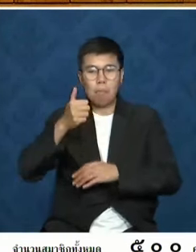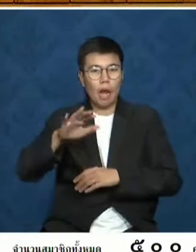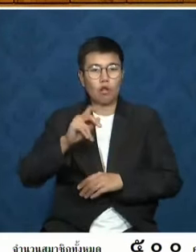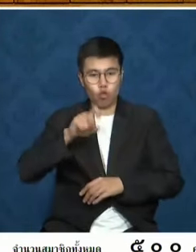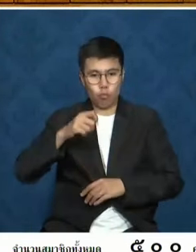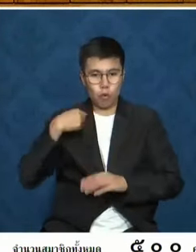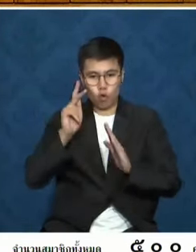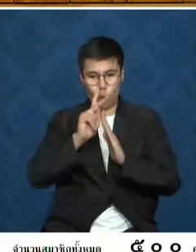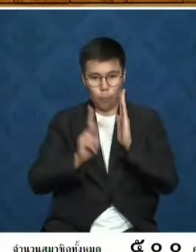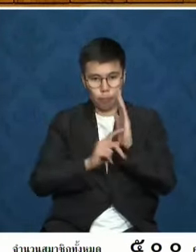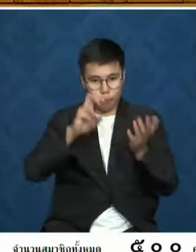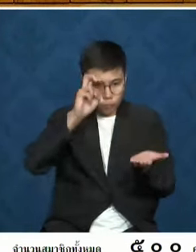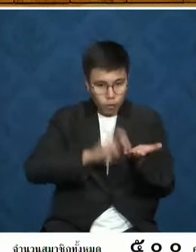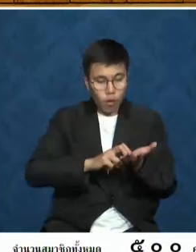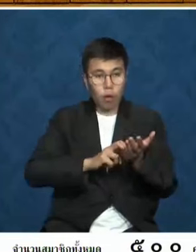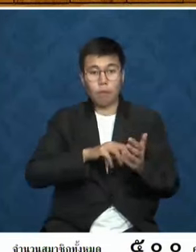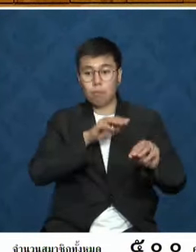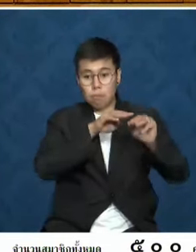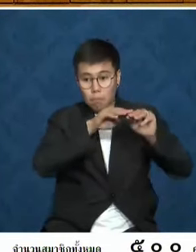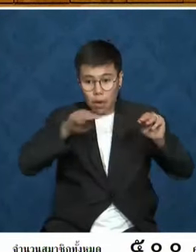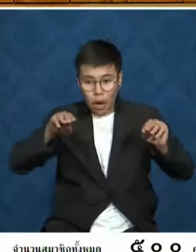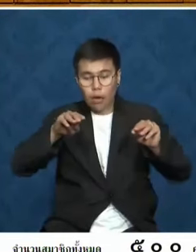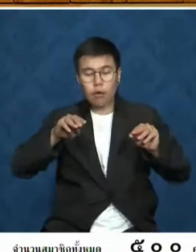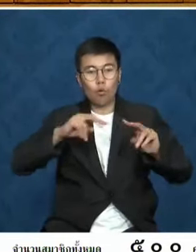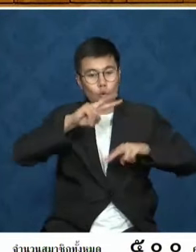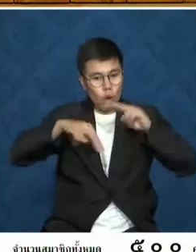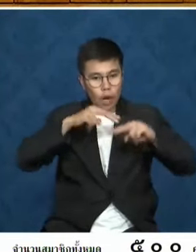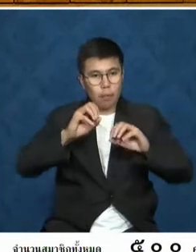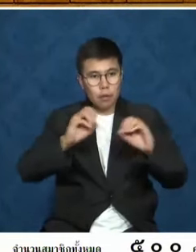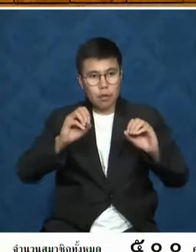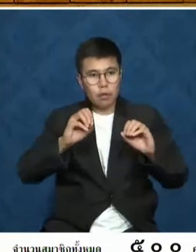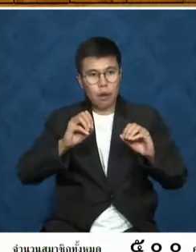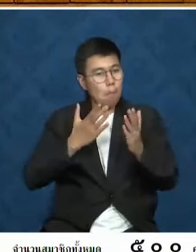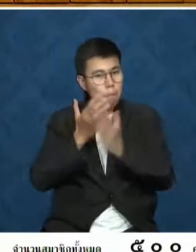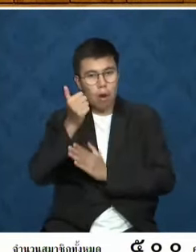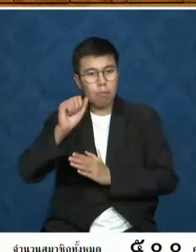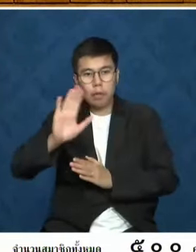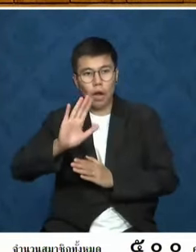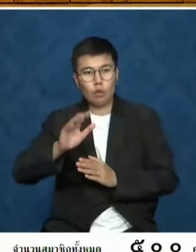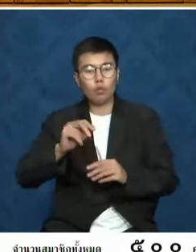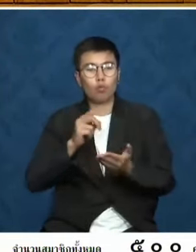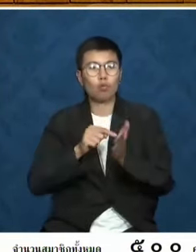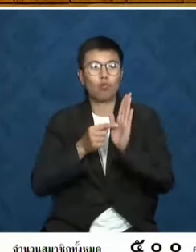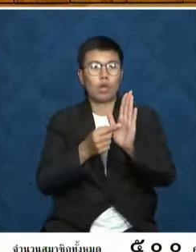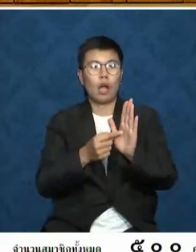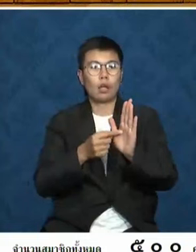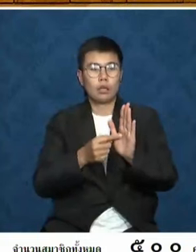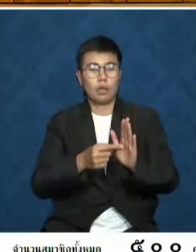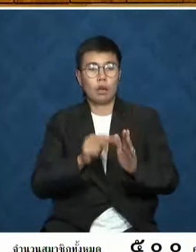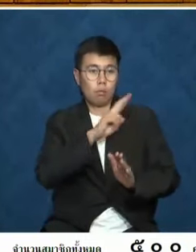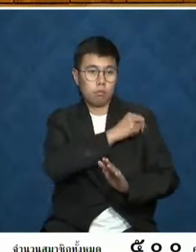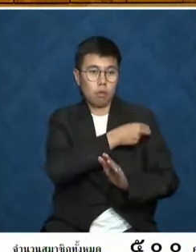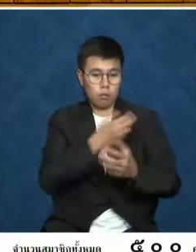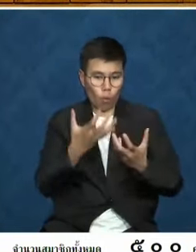ายอย่างไม่มีมาตรฐานที่เกี่ยวห้องมาควบคุnınนขายไม่ได้เช่นเคื่มอแพทยเป็ต้นอยilage